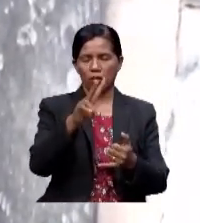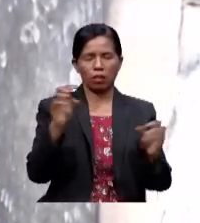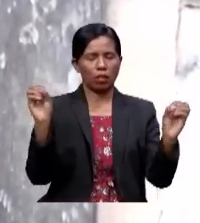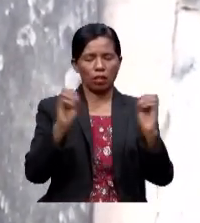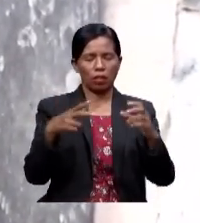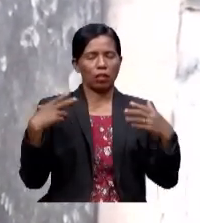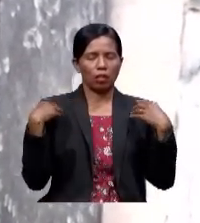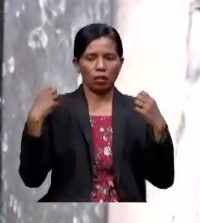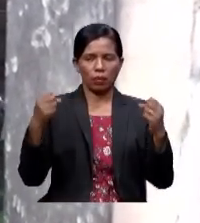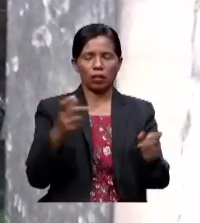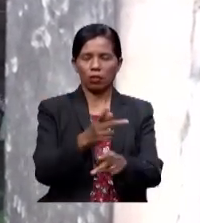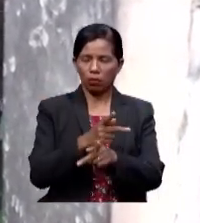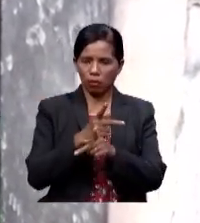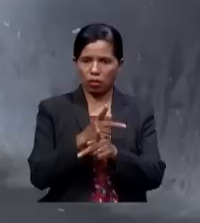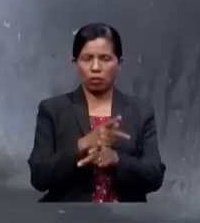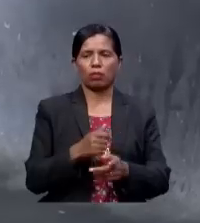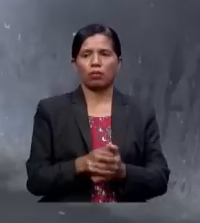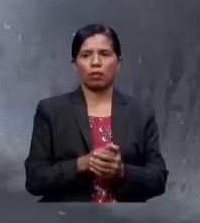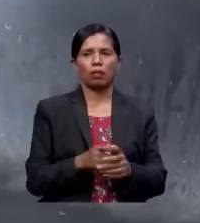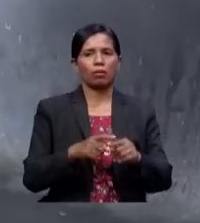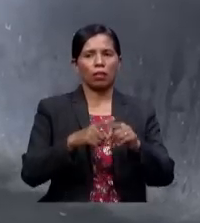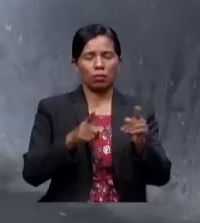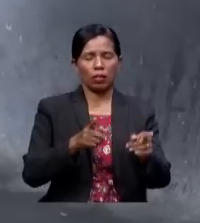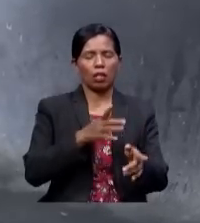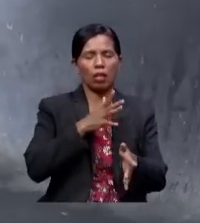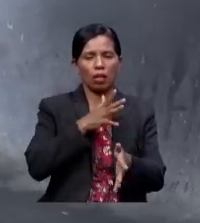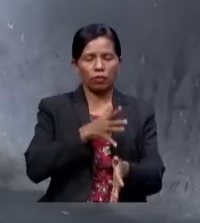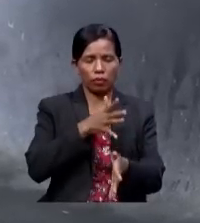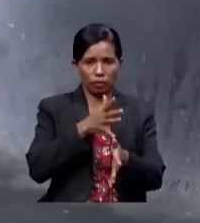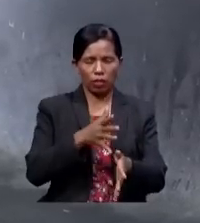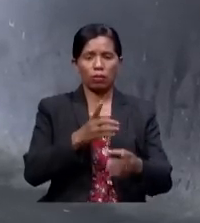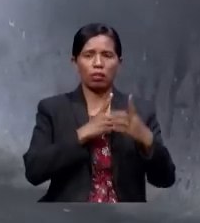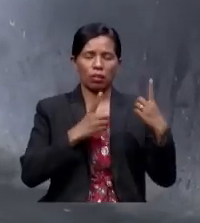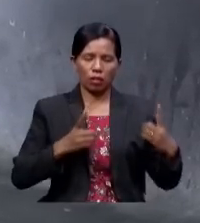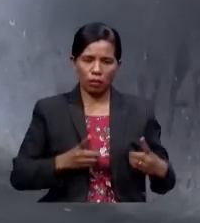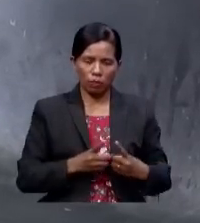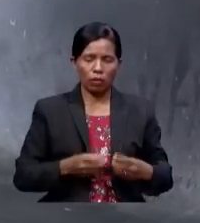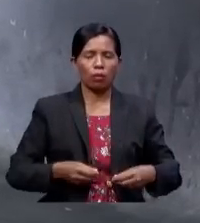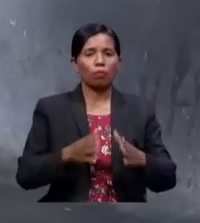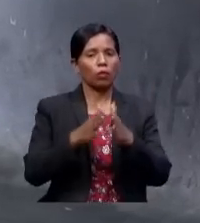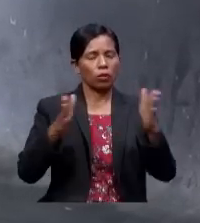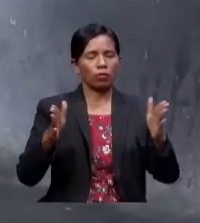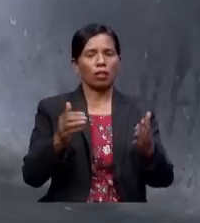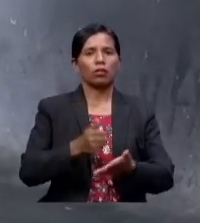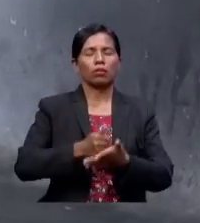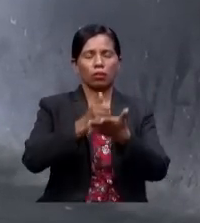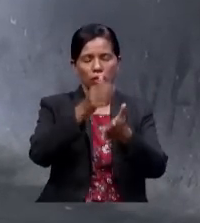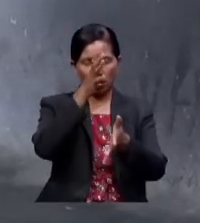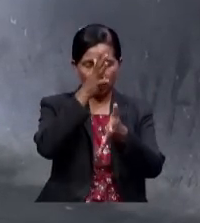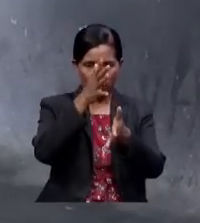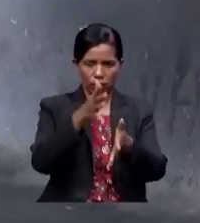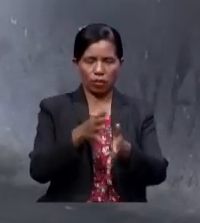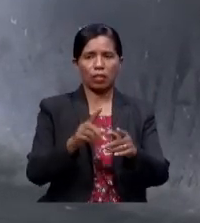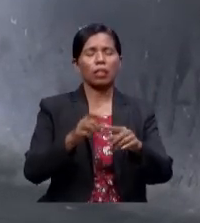kbit atu kuidadu malu. Moi be abo feto nya domi botebes bavo mane. Maske isin komesa